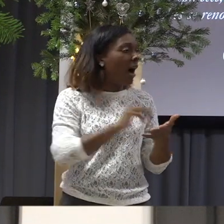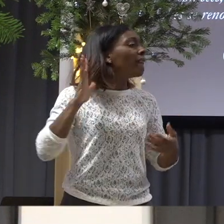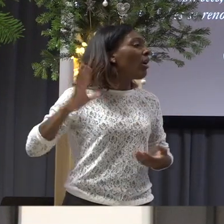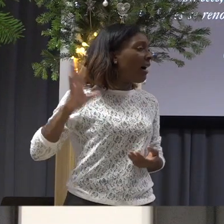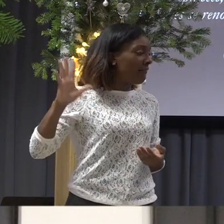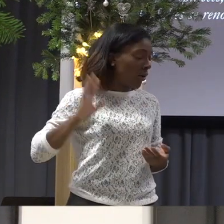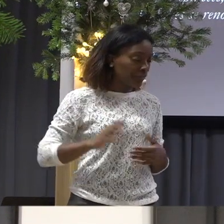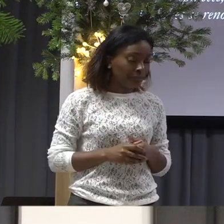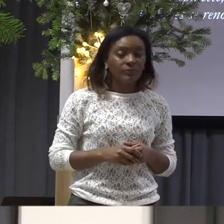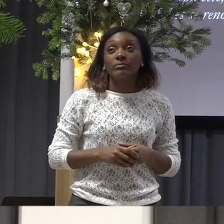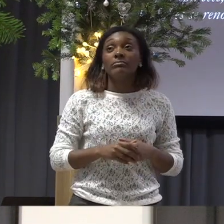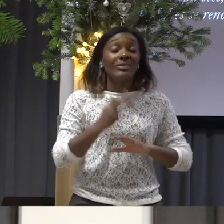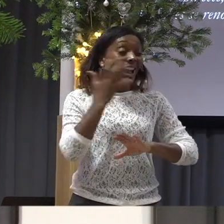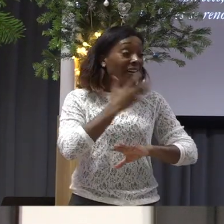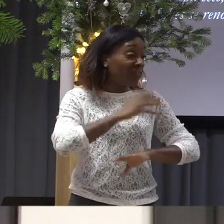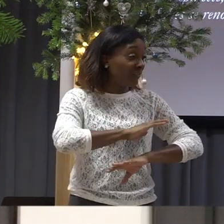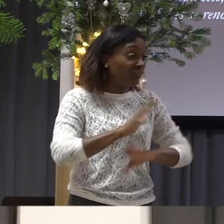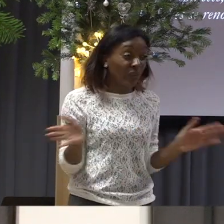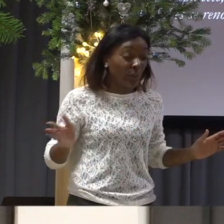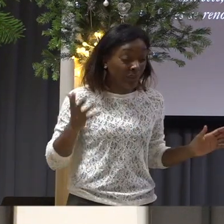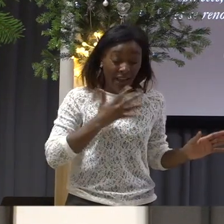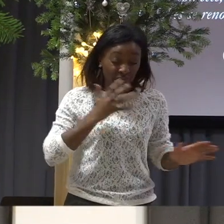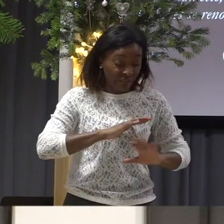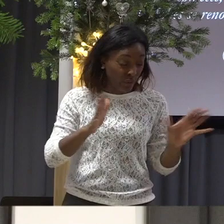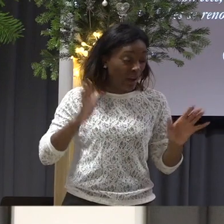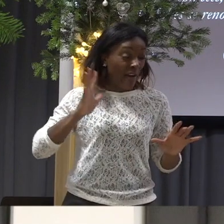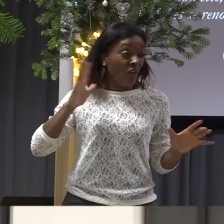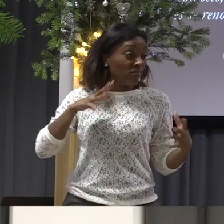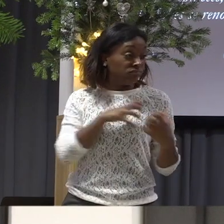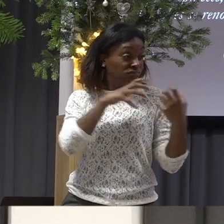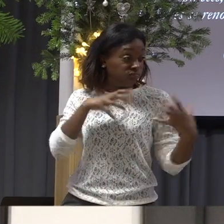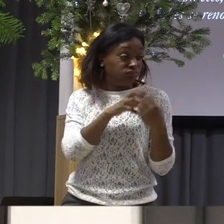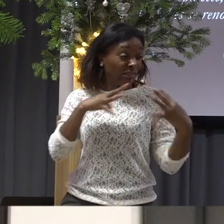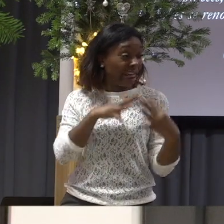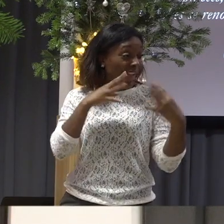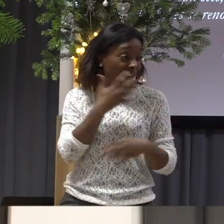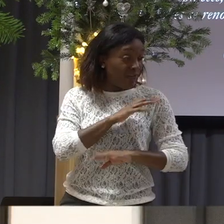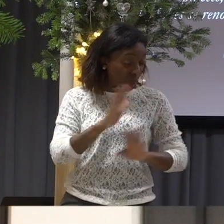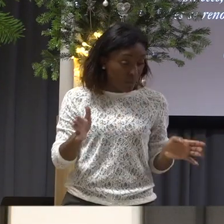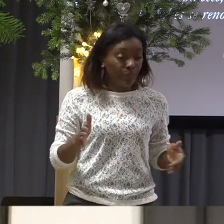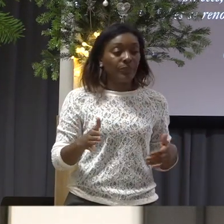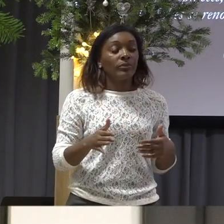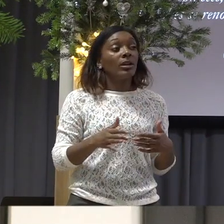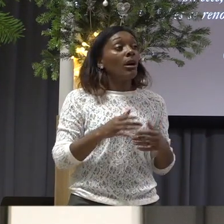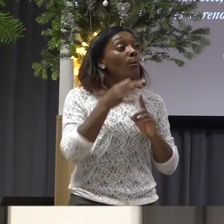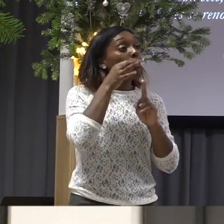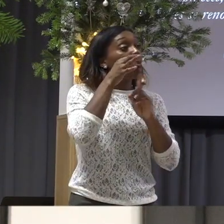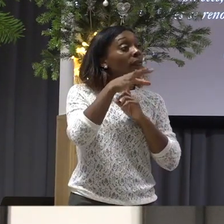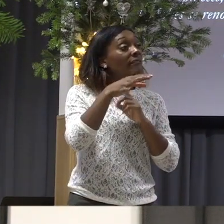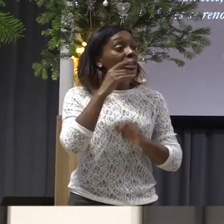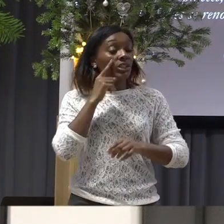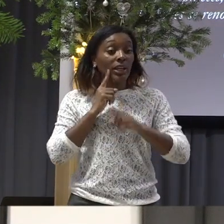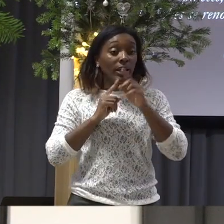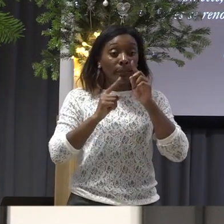un état catastrophique avec un chaos, en fait. Un chaos. C'est ça ce que ses yeux regardent et ce que